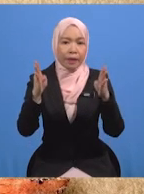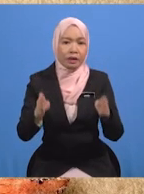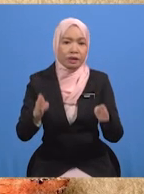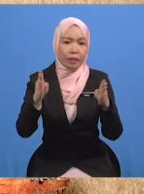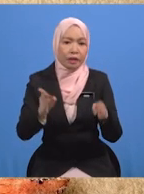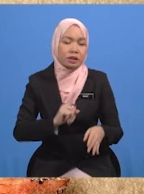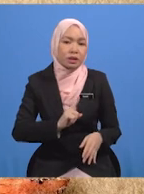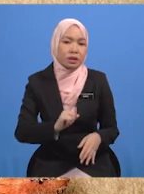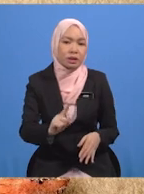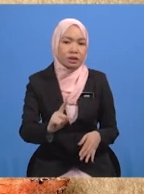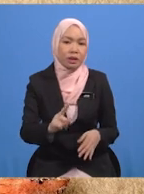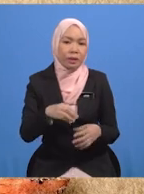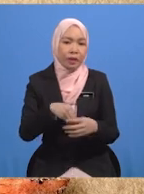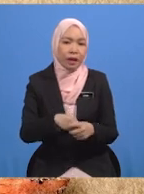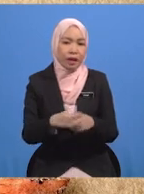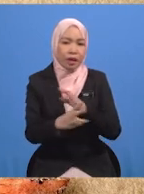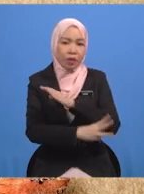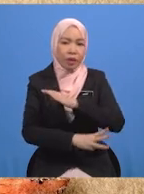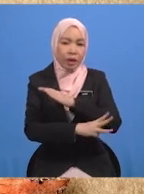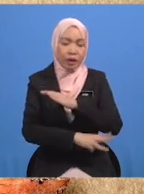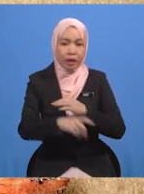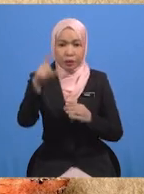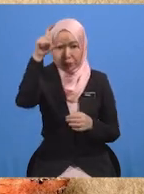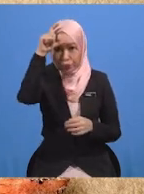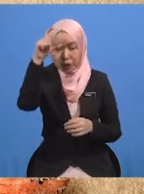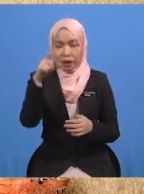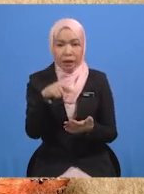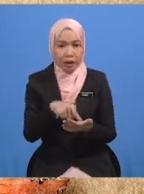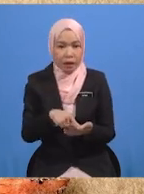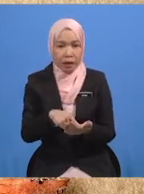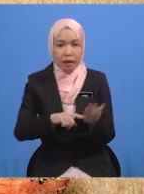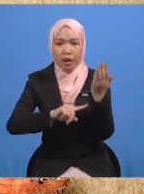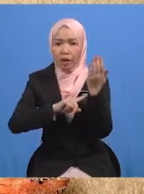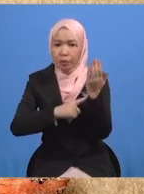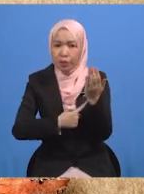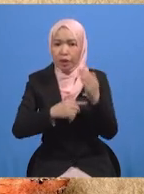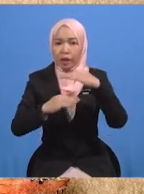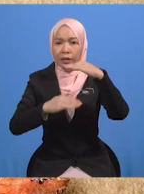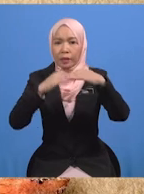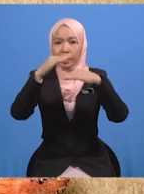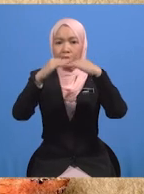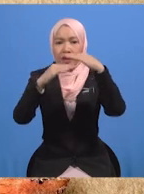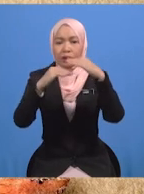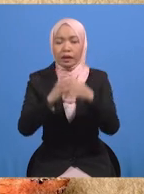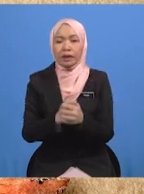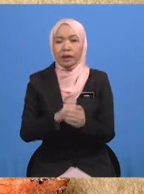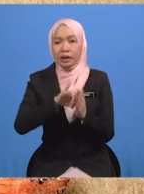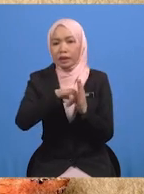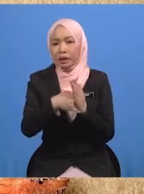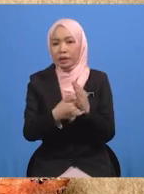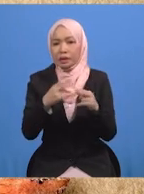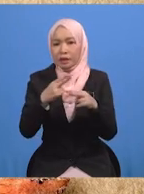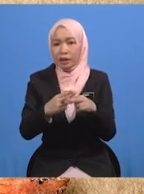beragama Islam dalam wilayah kerajaan Turki Uthmaniyah mula membina jenama kebangsaan mereka